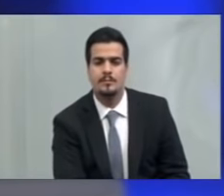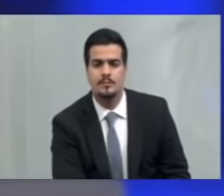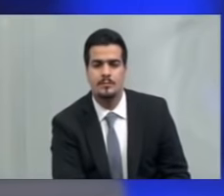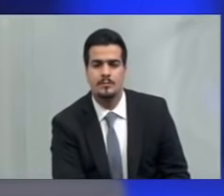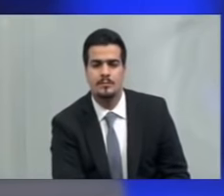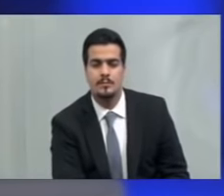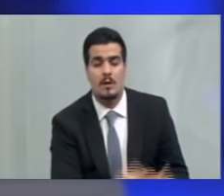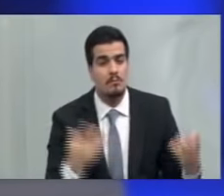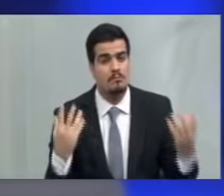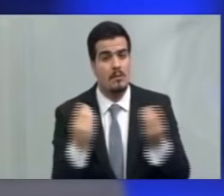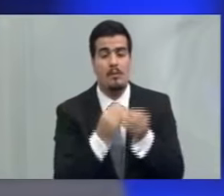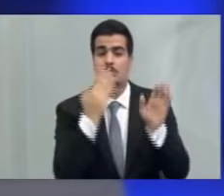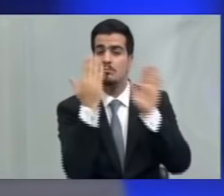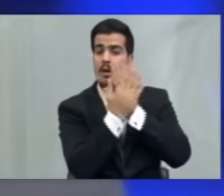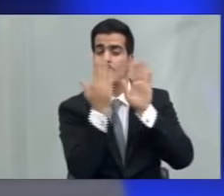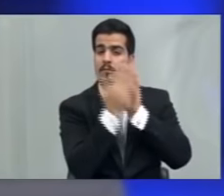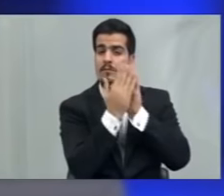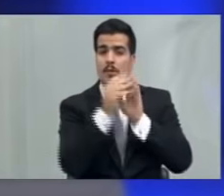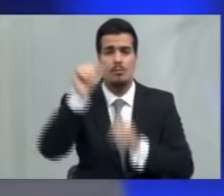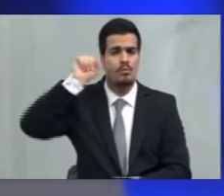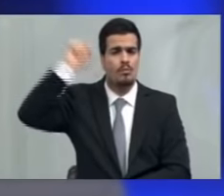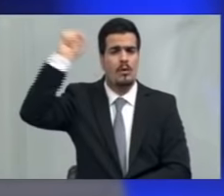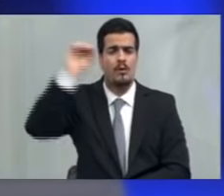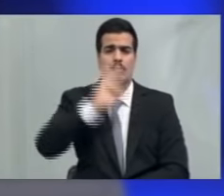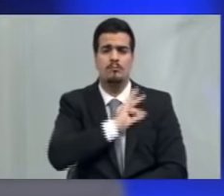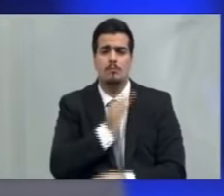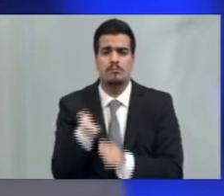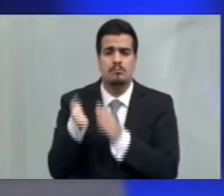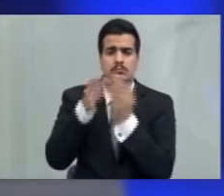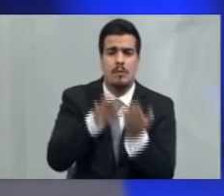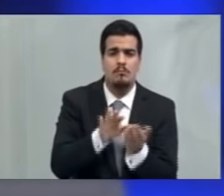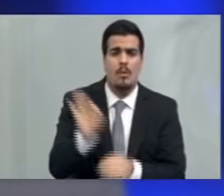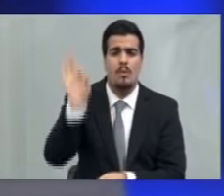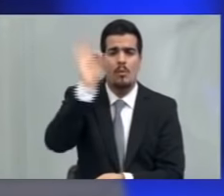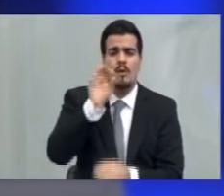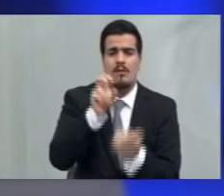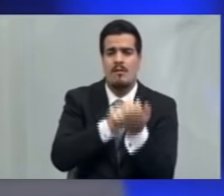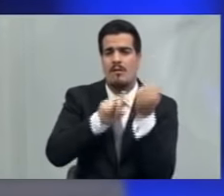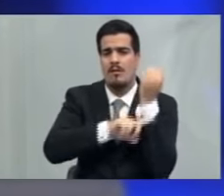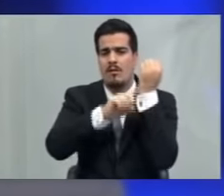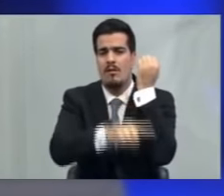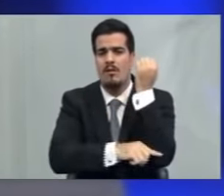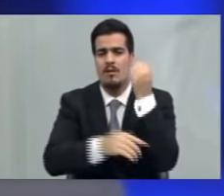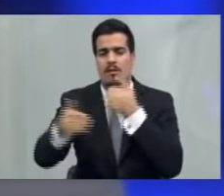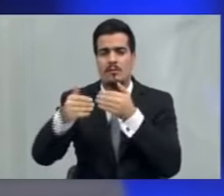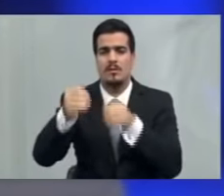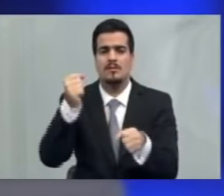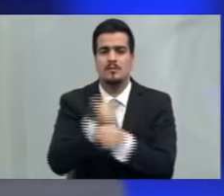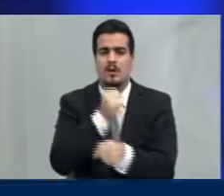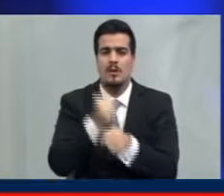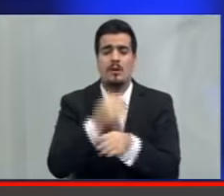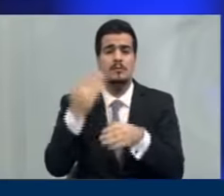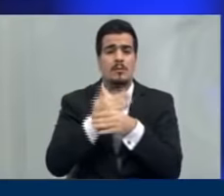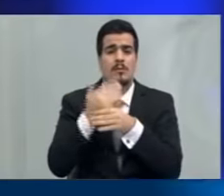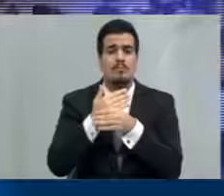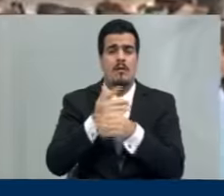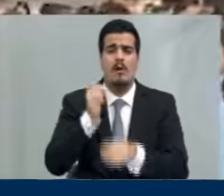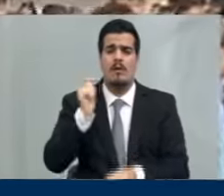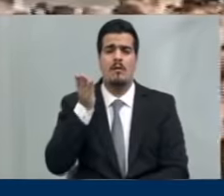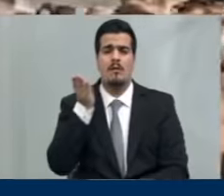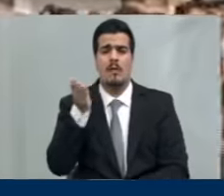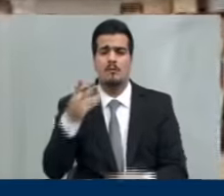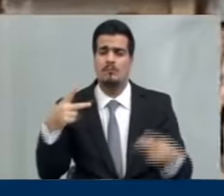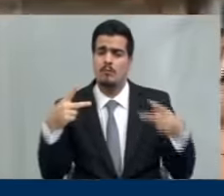ونبقى في ملف التظاهرات أيضا، حيث استشهد متظاهر في قضاء شمشمال خلال الاحتجاجات على تأخر صرف